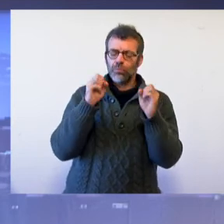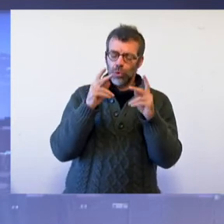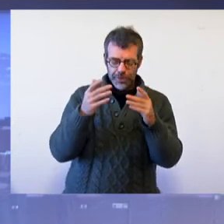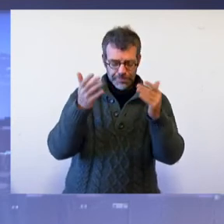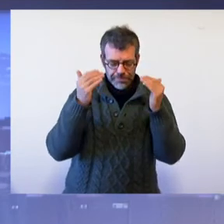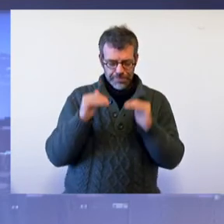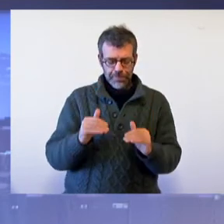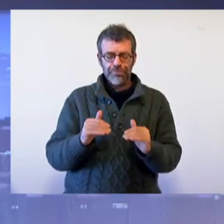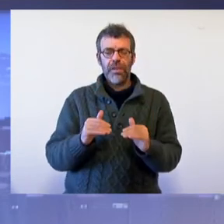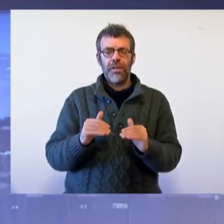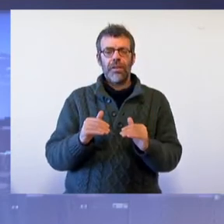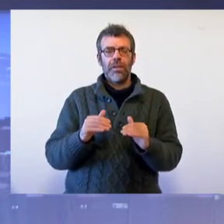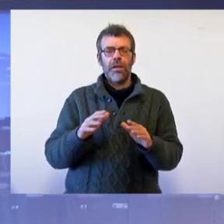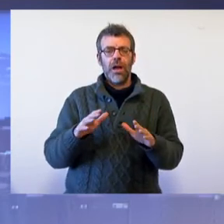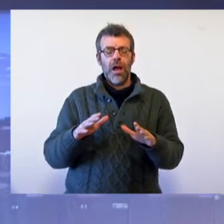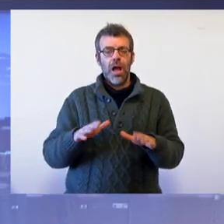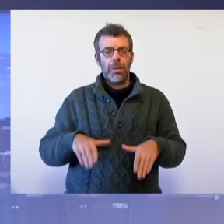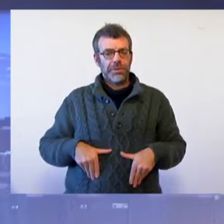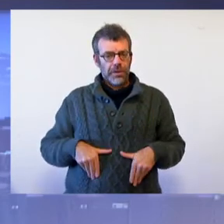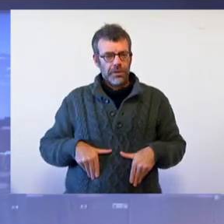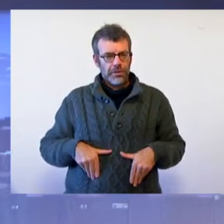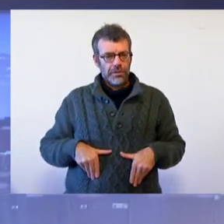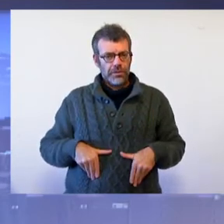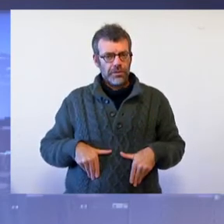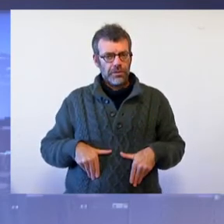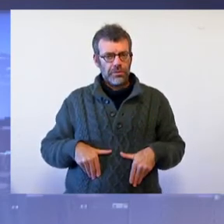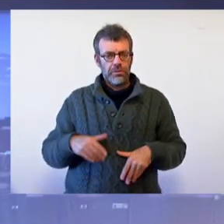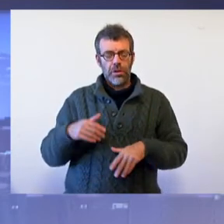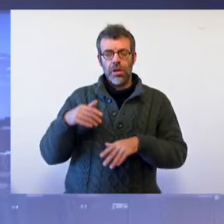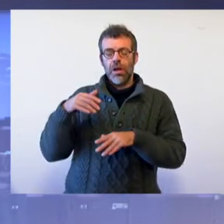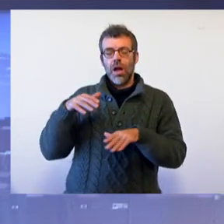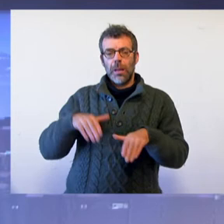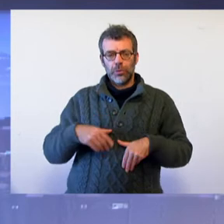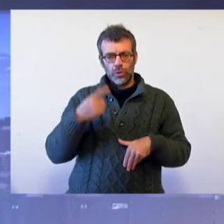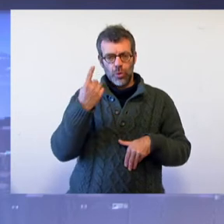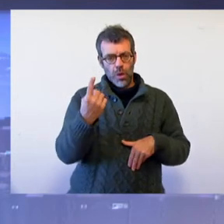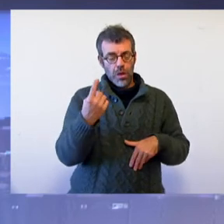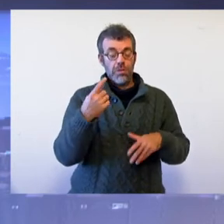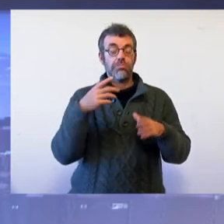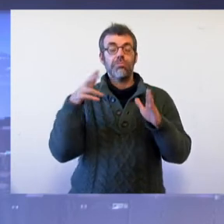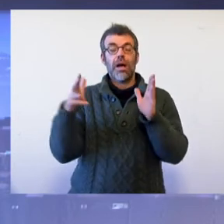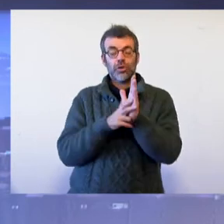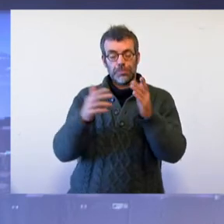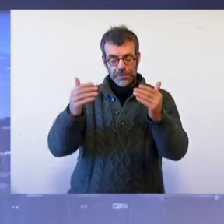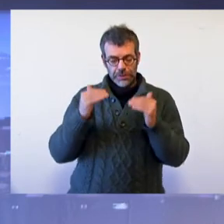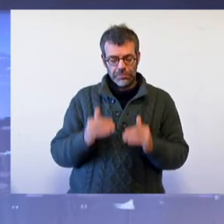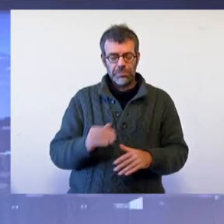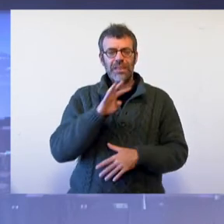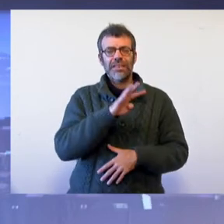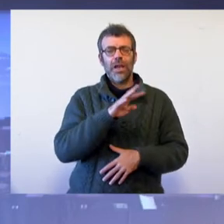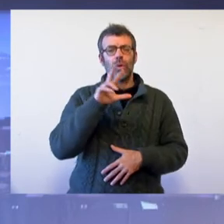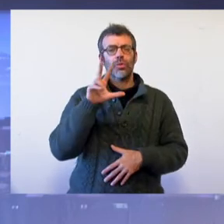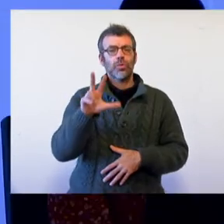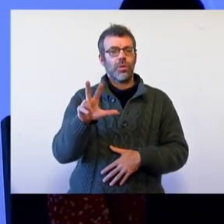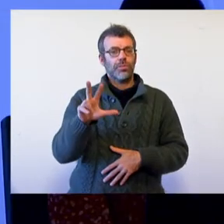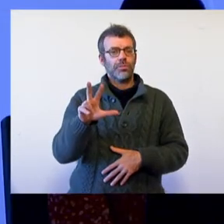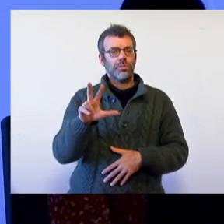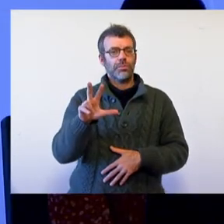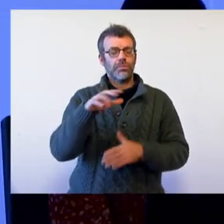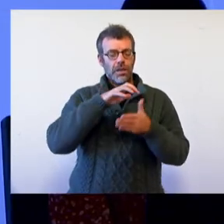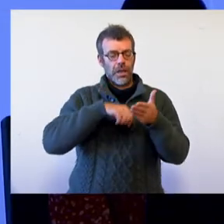et 7 contre, qui s'abstient, une abstention adoptée. Affaire 43,